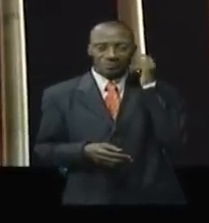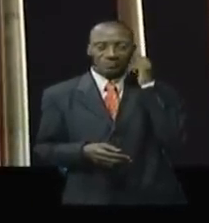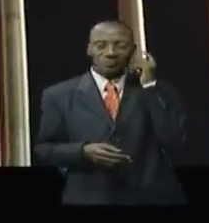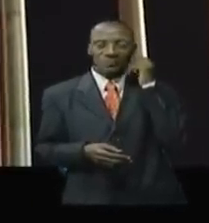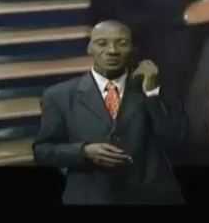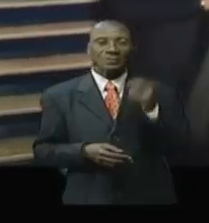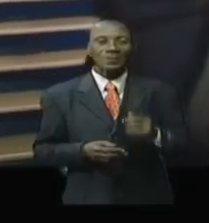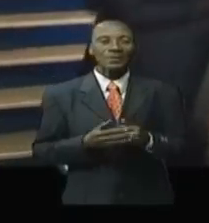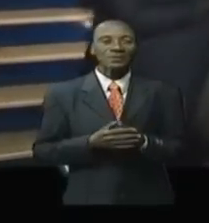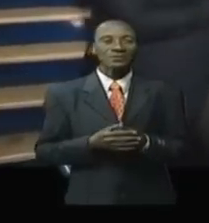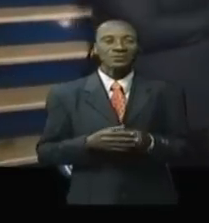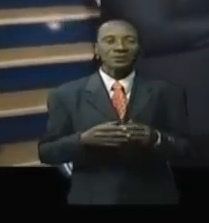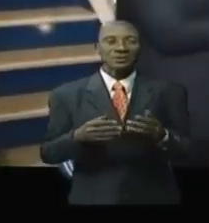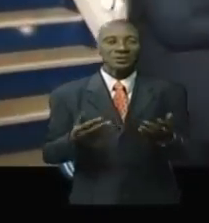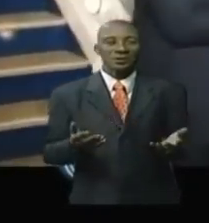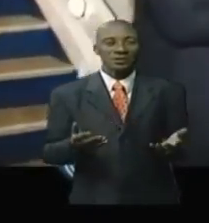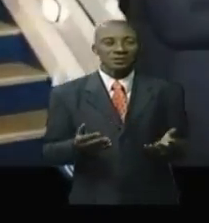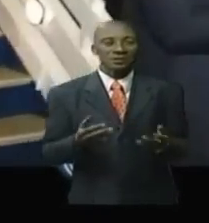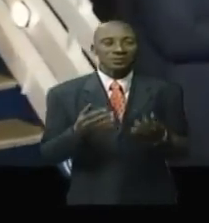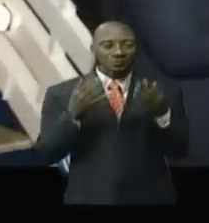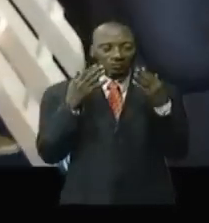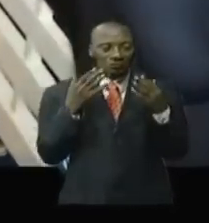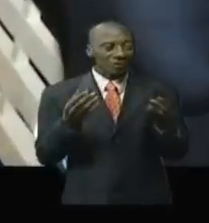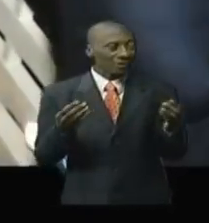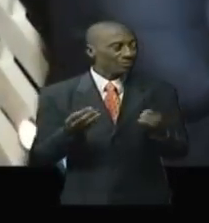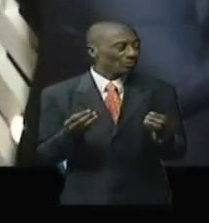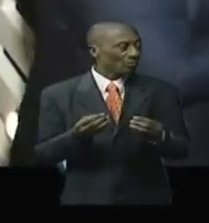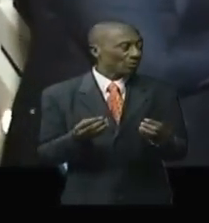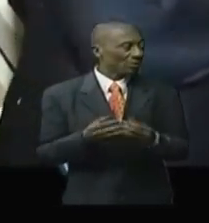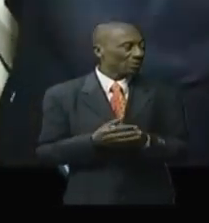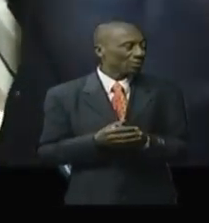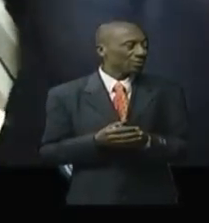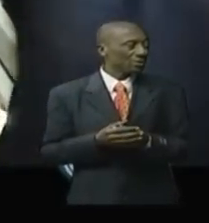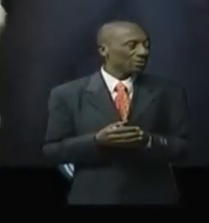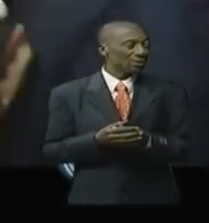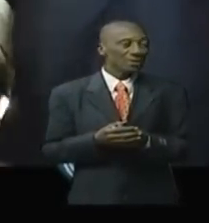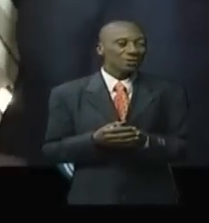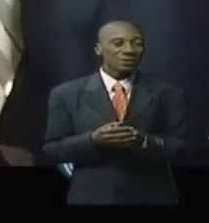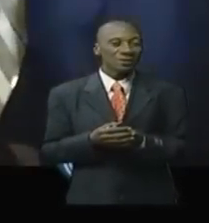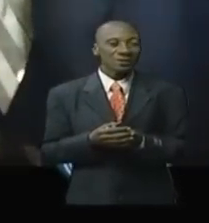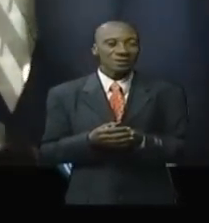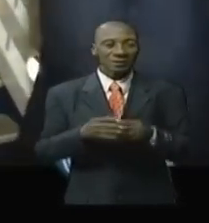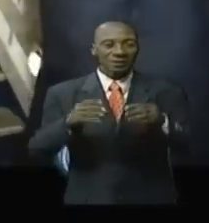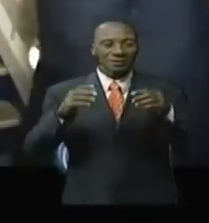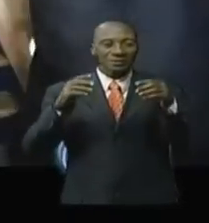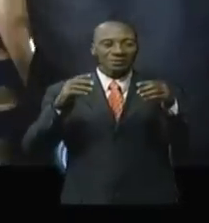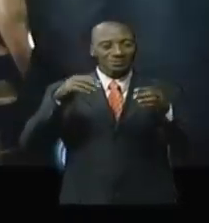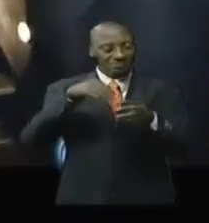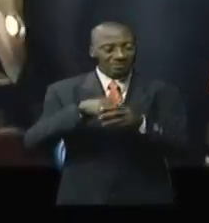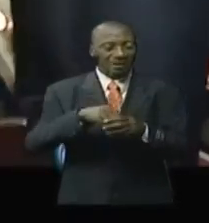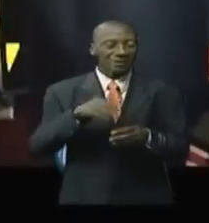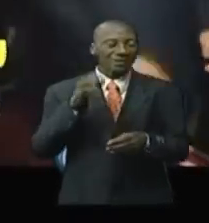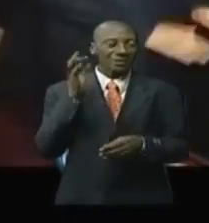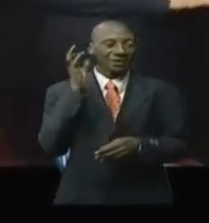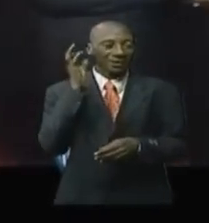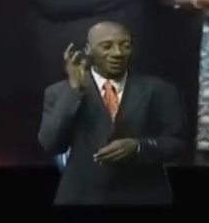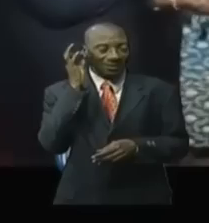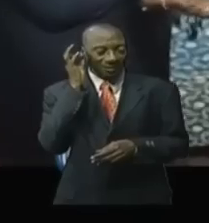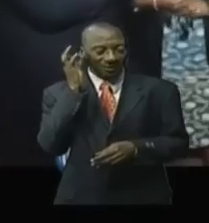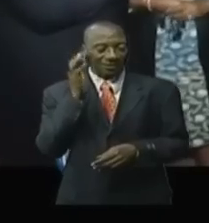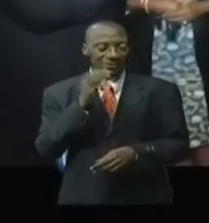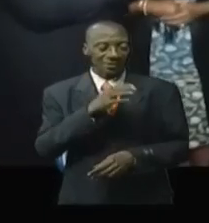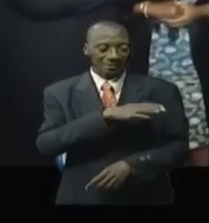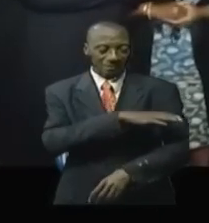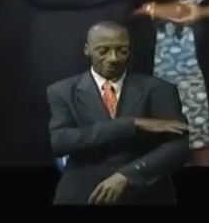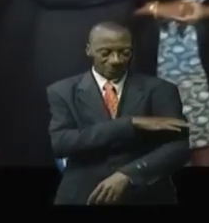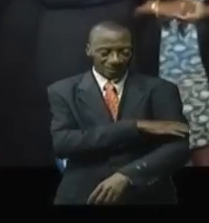de la République, Félix-Antoine Tshisekedi Tshilombo, s'est fait une idée claire de ce qu'il va dire à ses pairs de la communauté de l'Afrique de l'Est qui